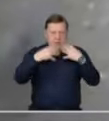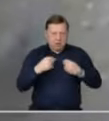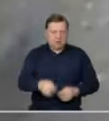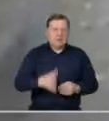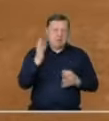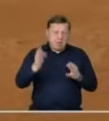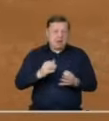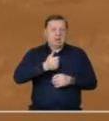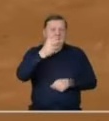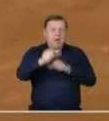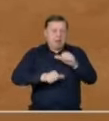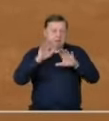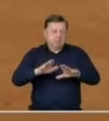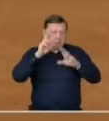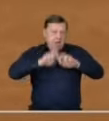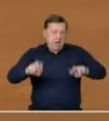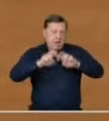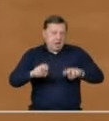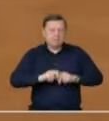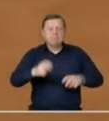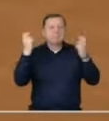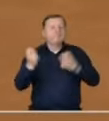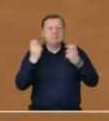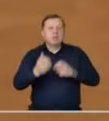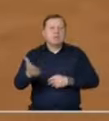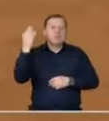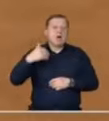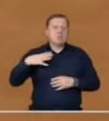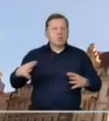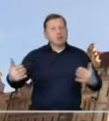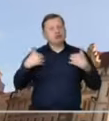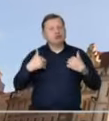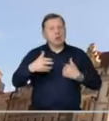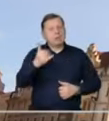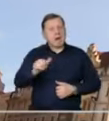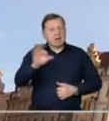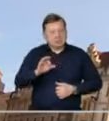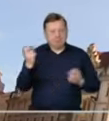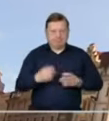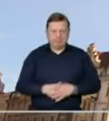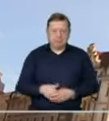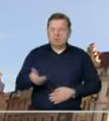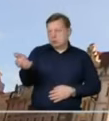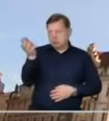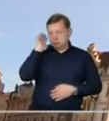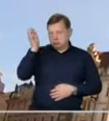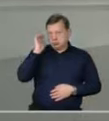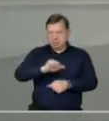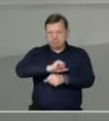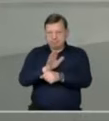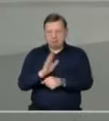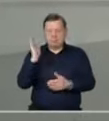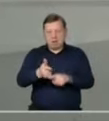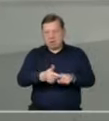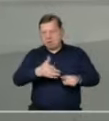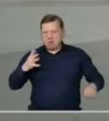misja badawcza NASA. Jednym z jej głównych celów jest poszukiwanie dawnych śladów życia na Marsie. Czesi zaostrzają walkę z pandemią. Szerząca